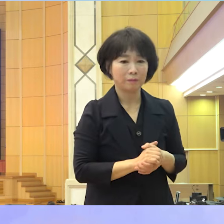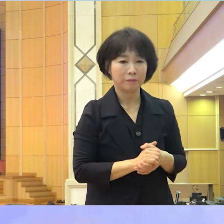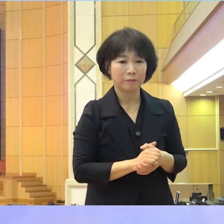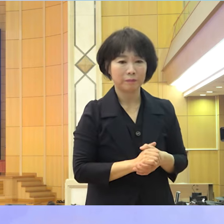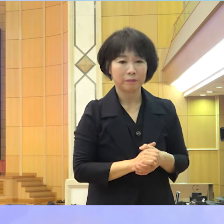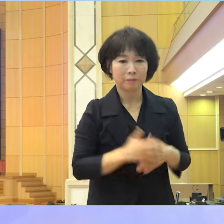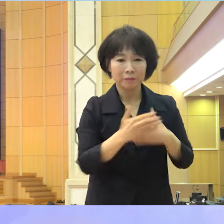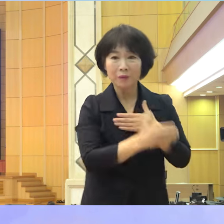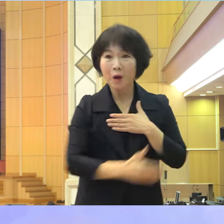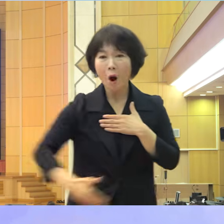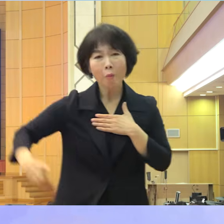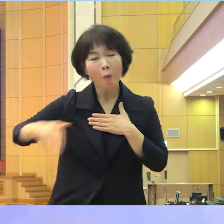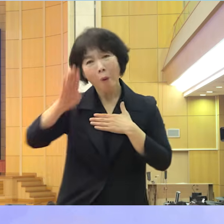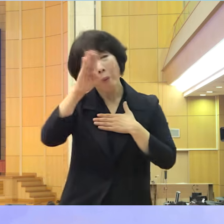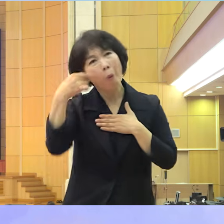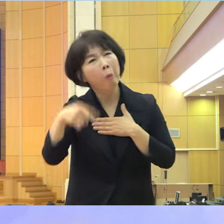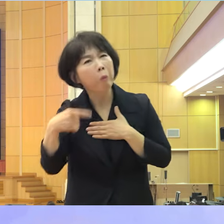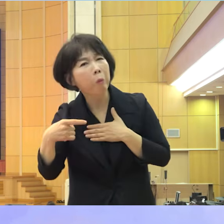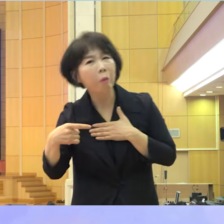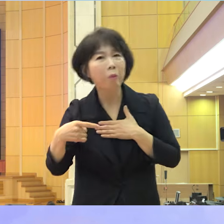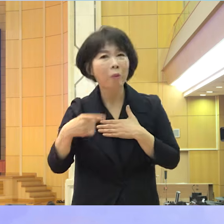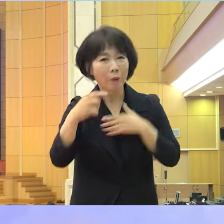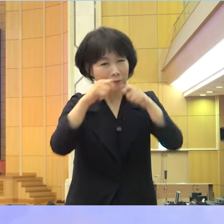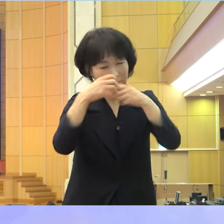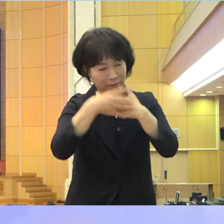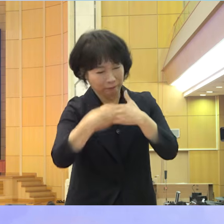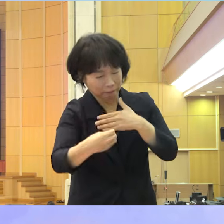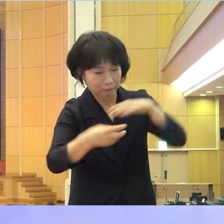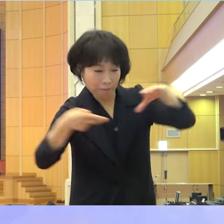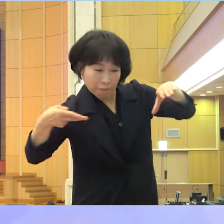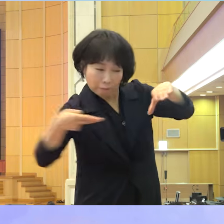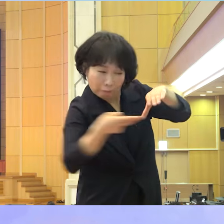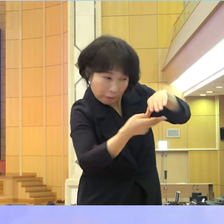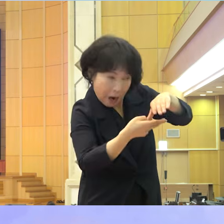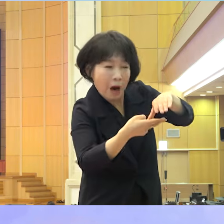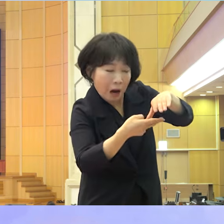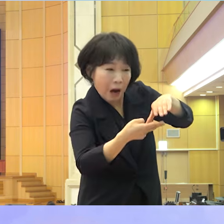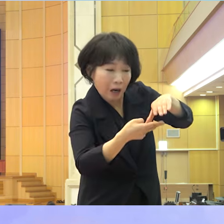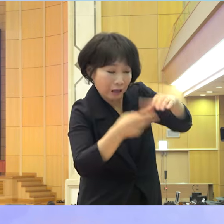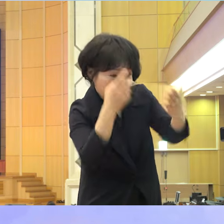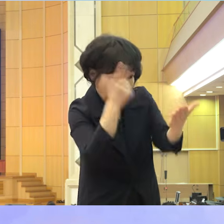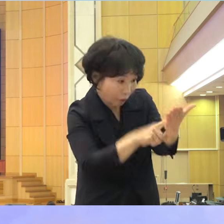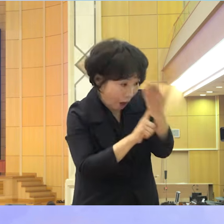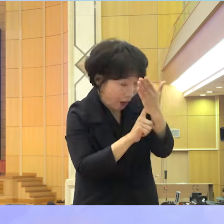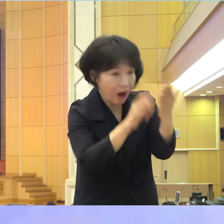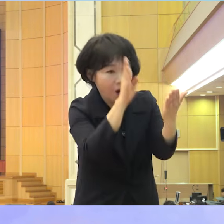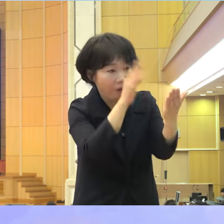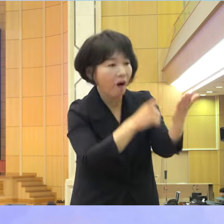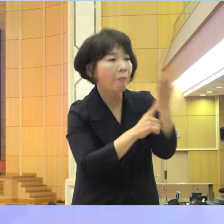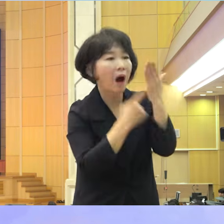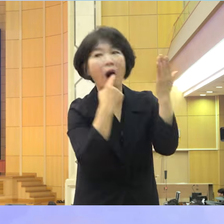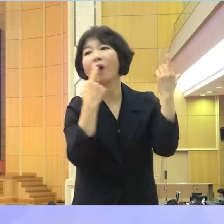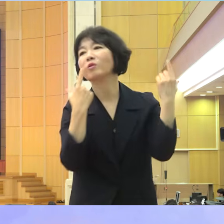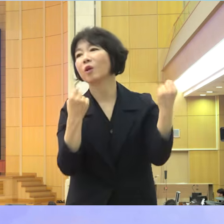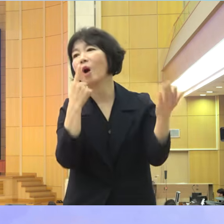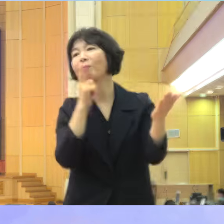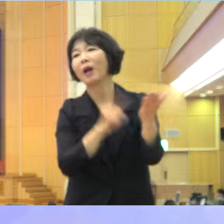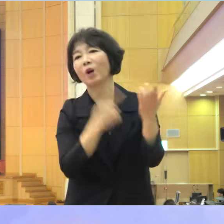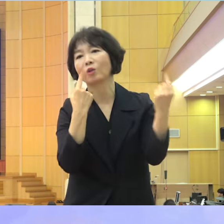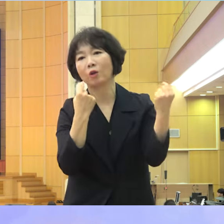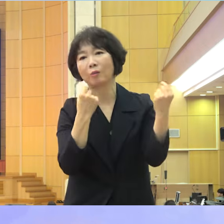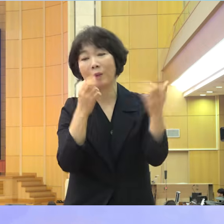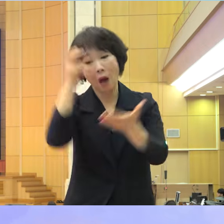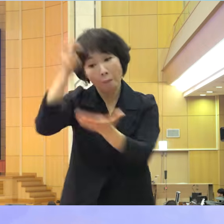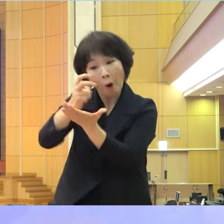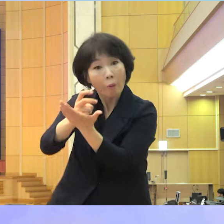MRI 자체가 병 고치는 거 아니에요. 무슨 병인지를 알아내고 그 다음에 치료하듯이 율법이라고